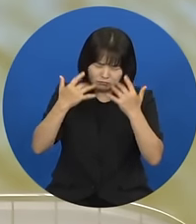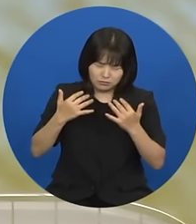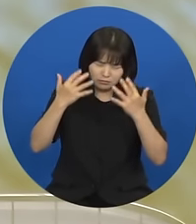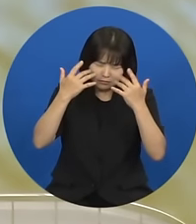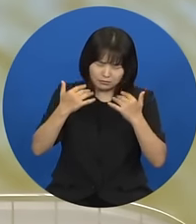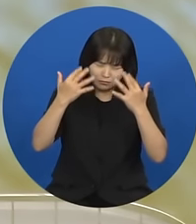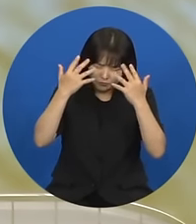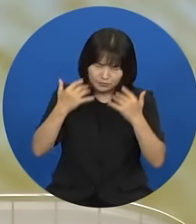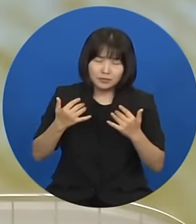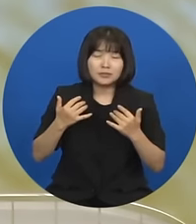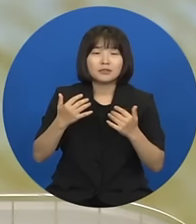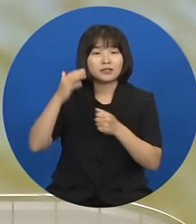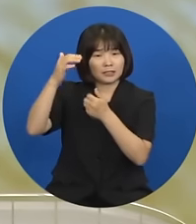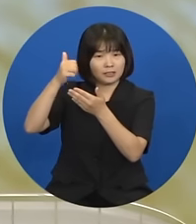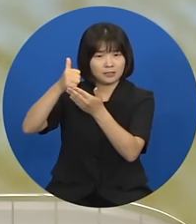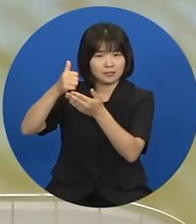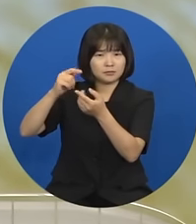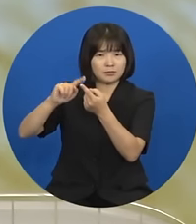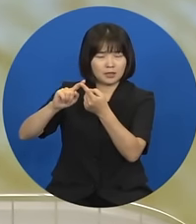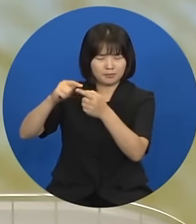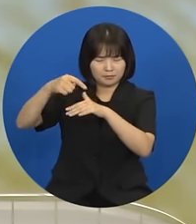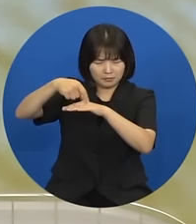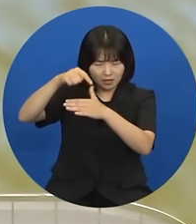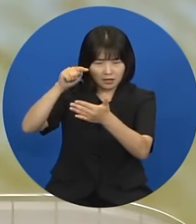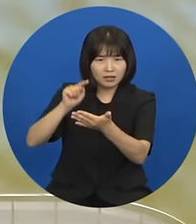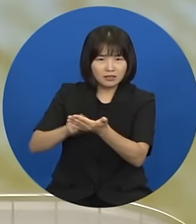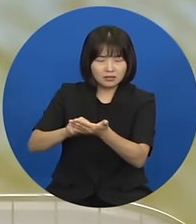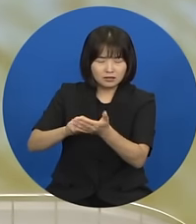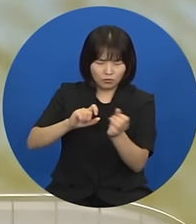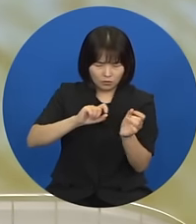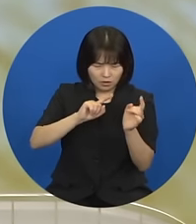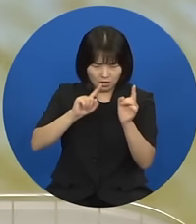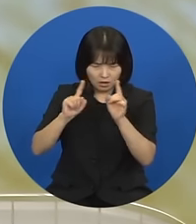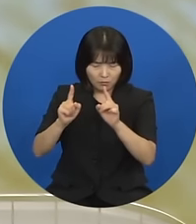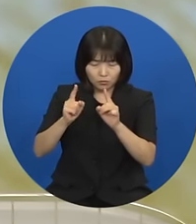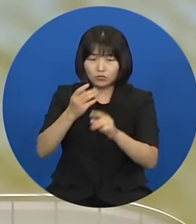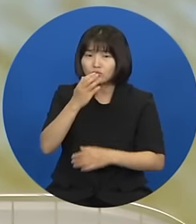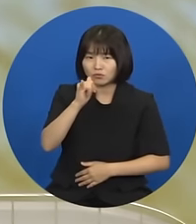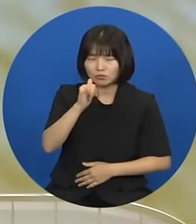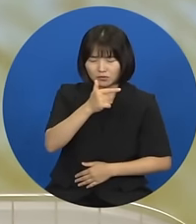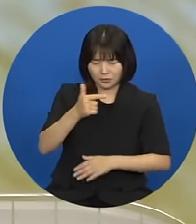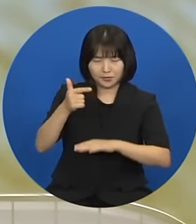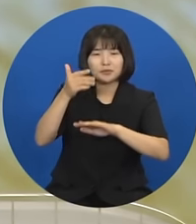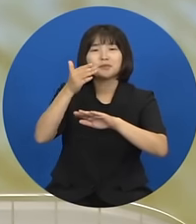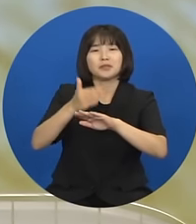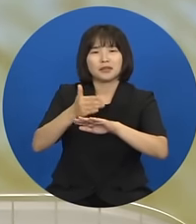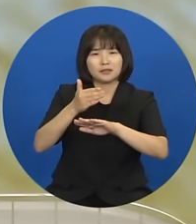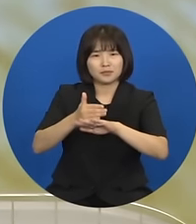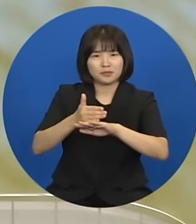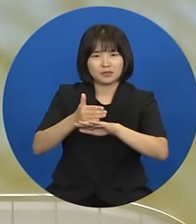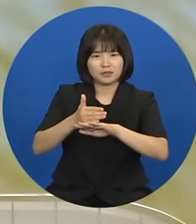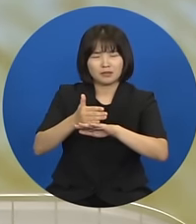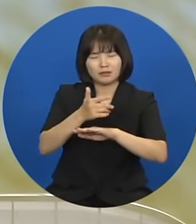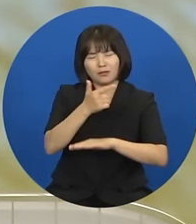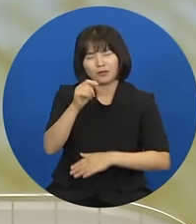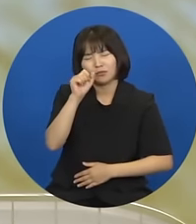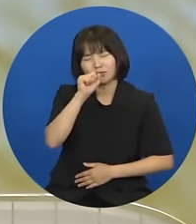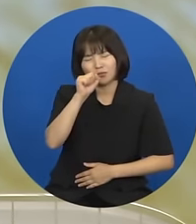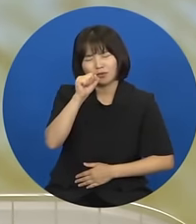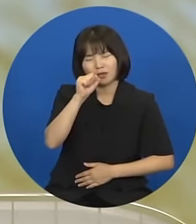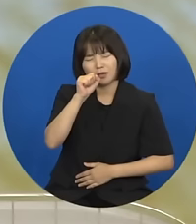울었습니다. 하나님에 대한 그 마음을 다시 회복할 수 있어서 너무 감사해서 너무 좋아서